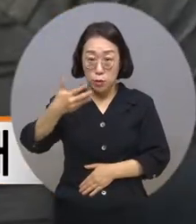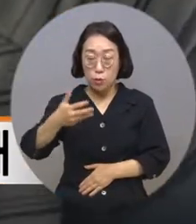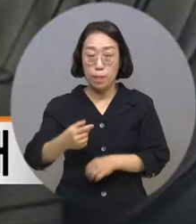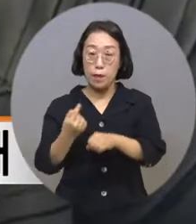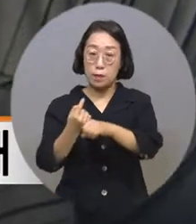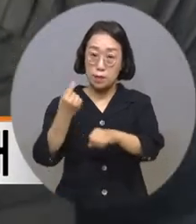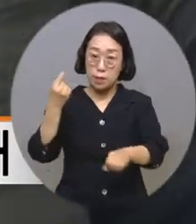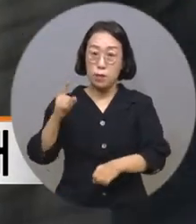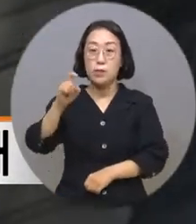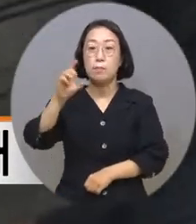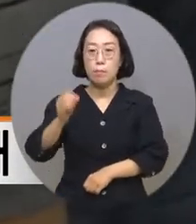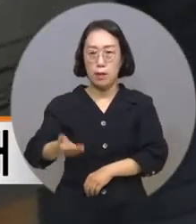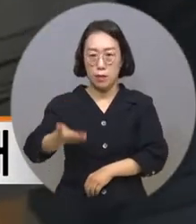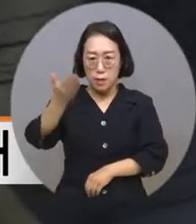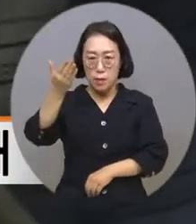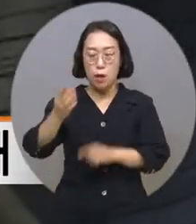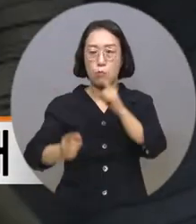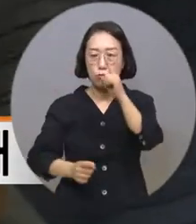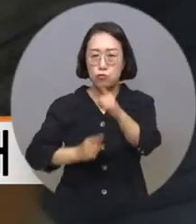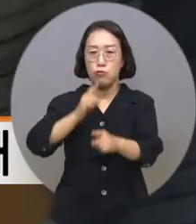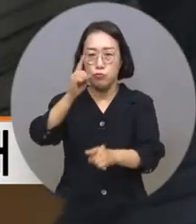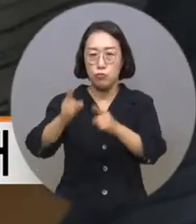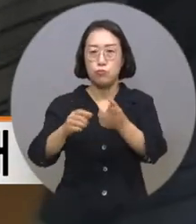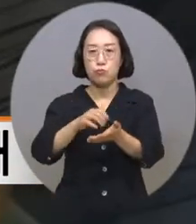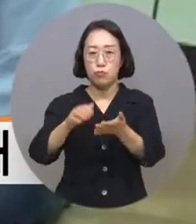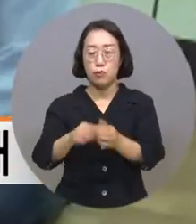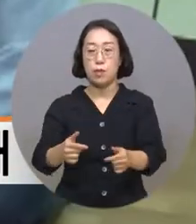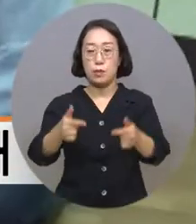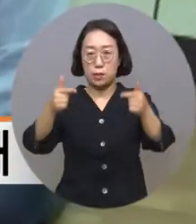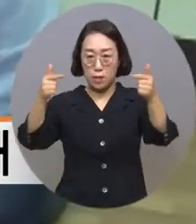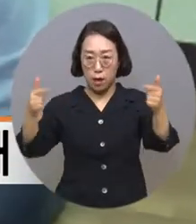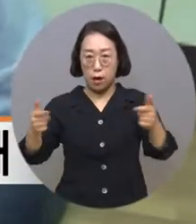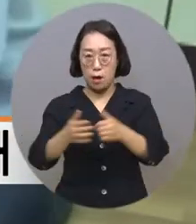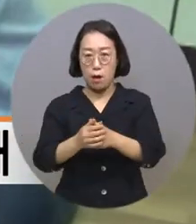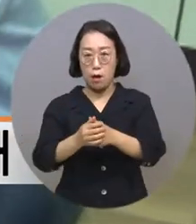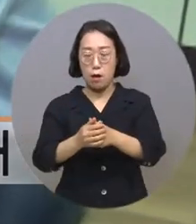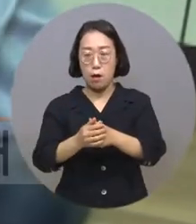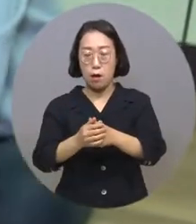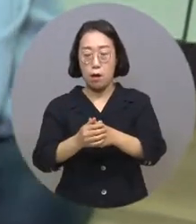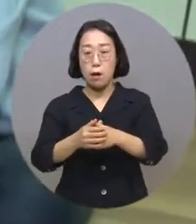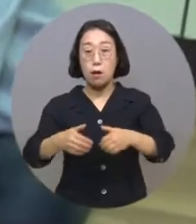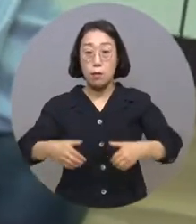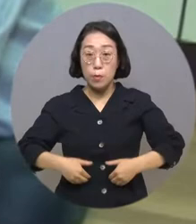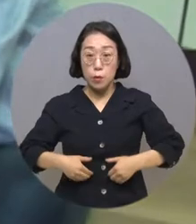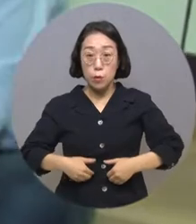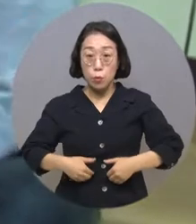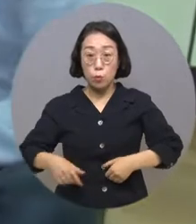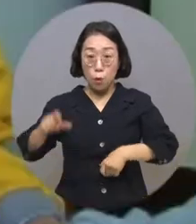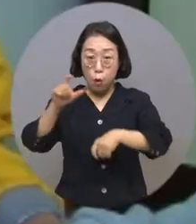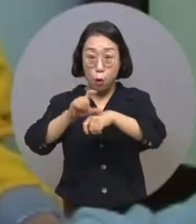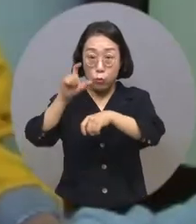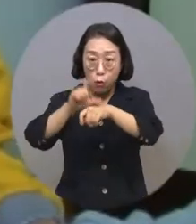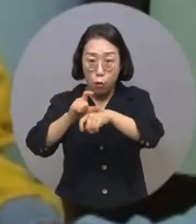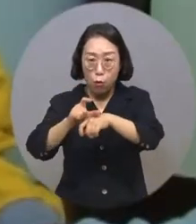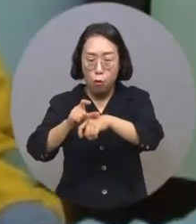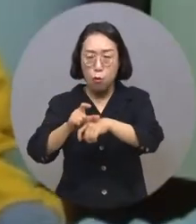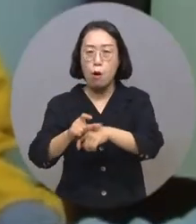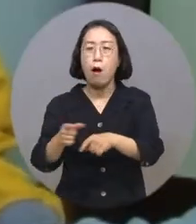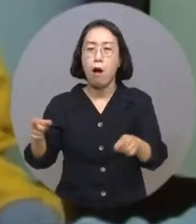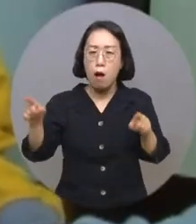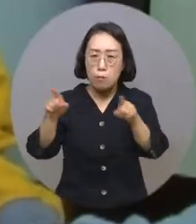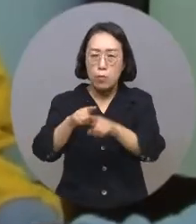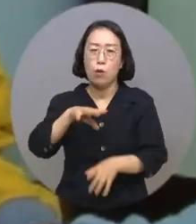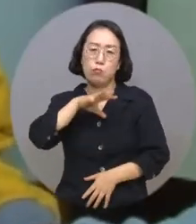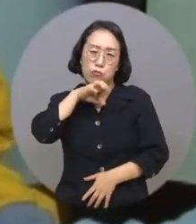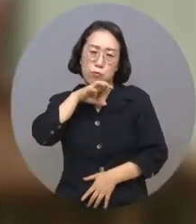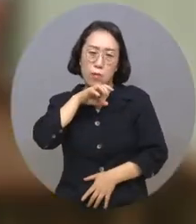지난해 10만여 명으로 계속해서 증가하고 있습니다. 증가하는 이용자 수만큼 현장의 불만도 함께 늘어나는